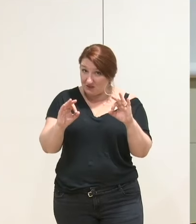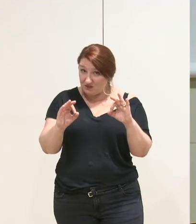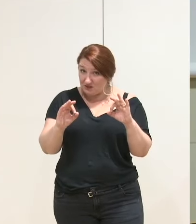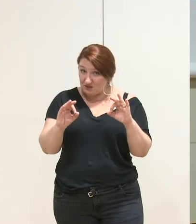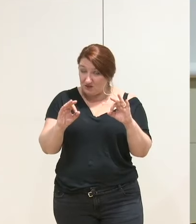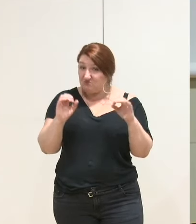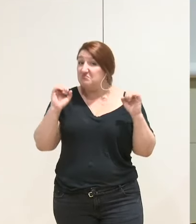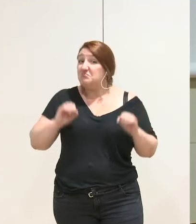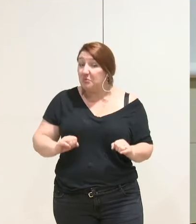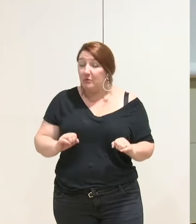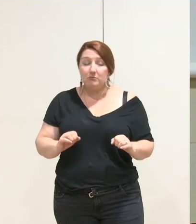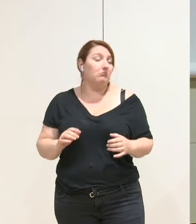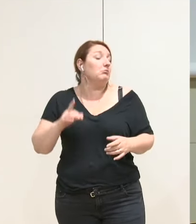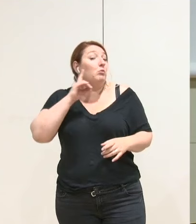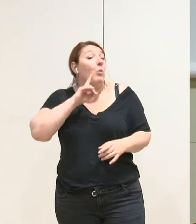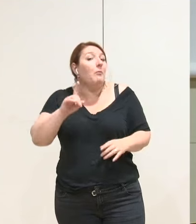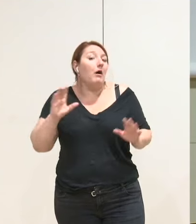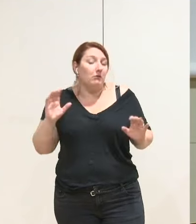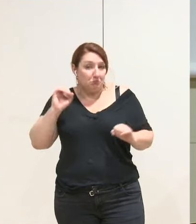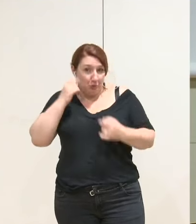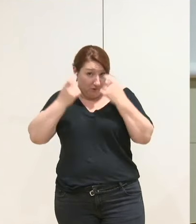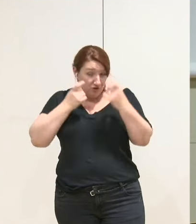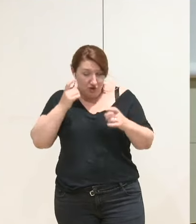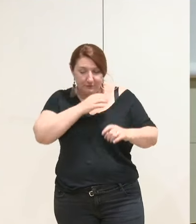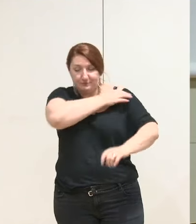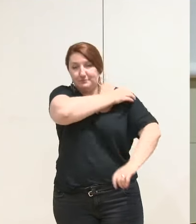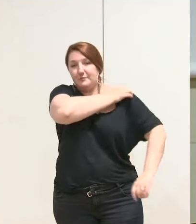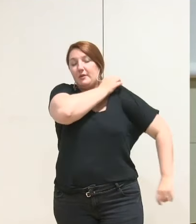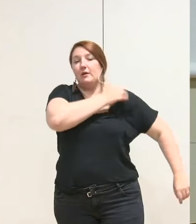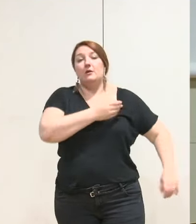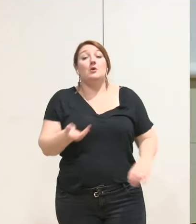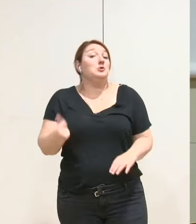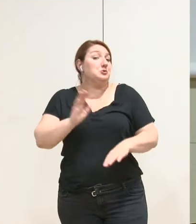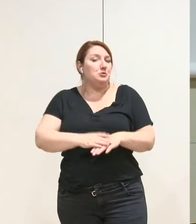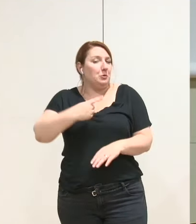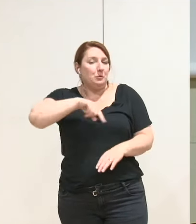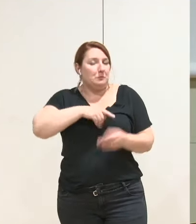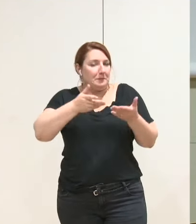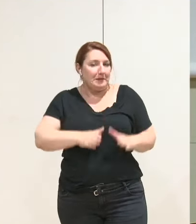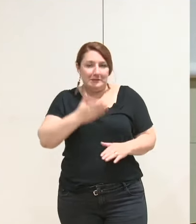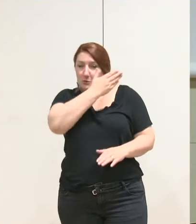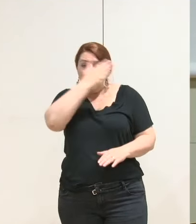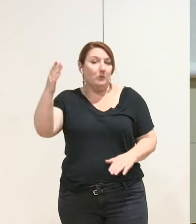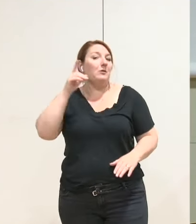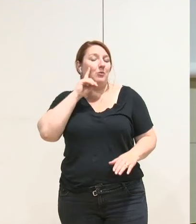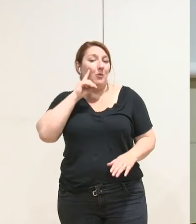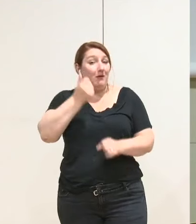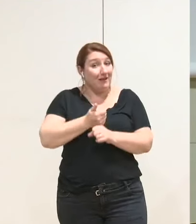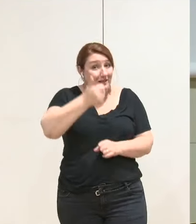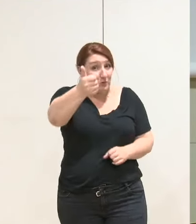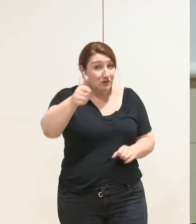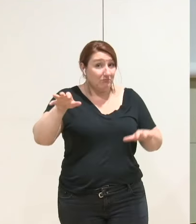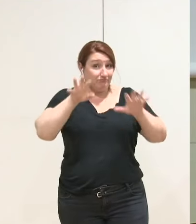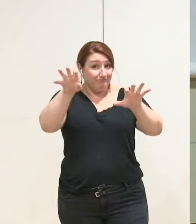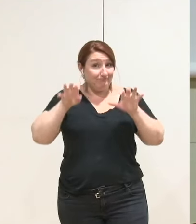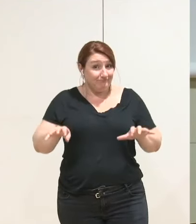important ça aurait pu être une question qui avait du sens si on n pas fait choix là c'est pour la simple et bonne raison que l'année prochaine nous ne savons pas